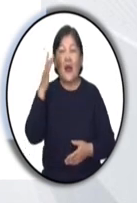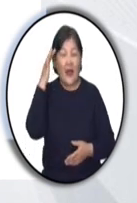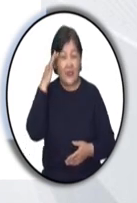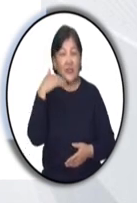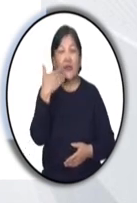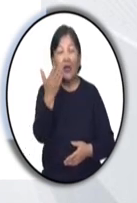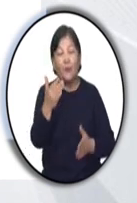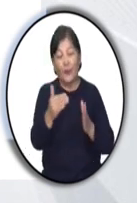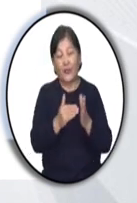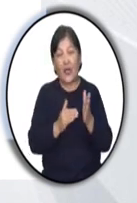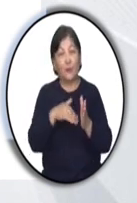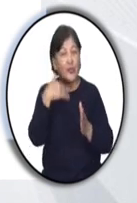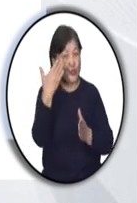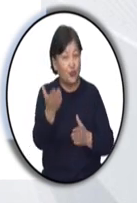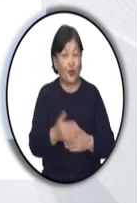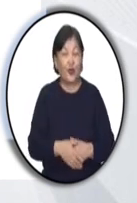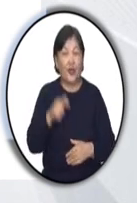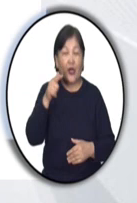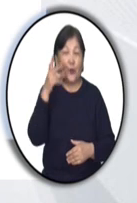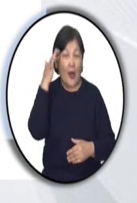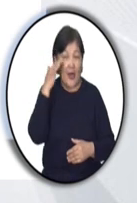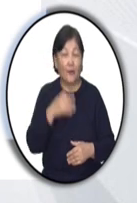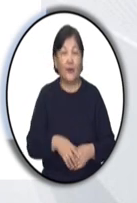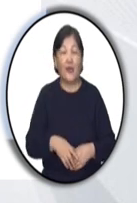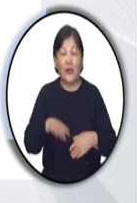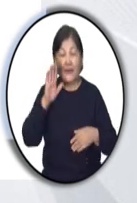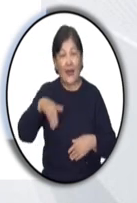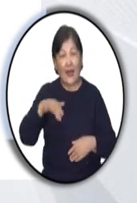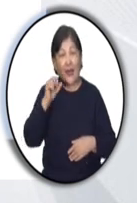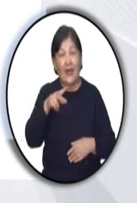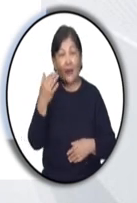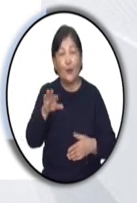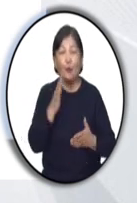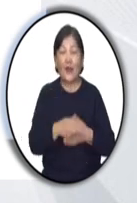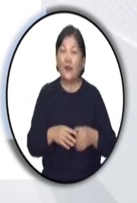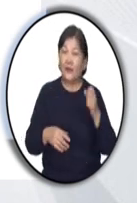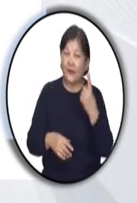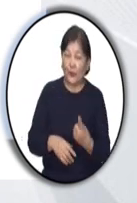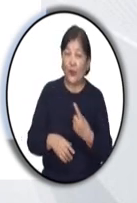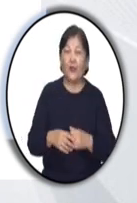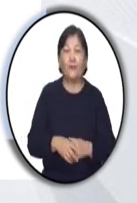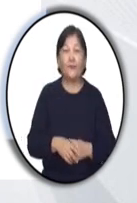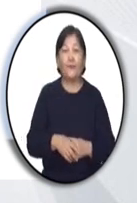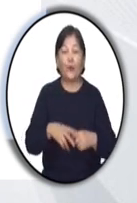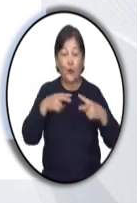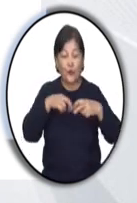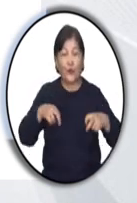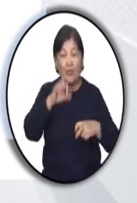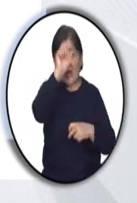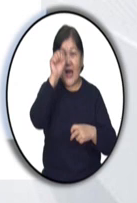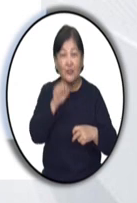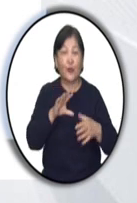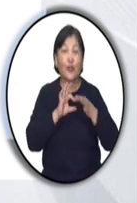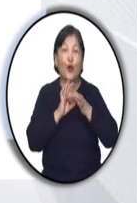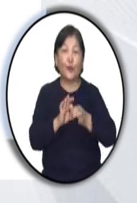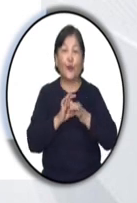дүн шинжилгээх аргынхаа аргачлалыг тайлбарж өгье. За энэ арга маань дараах алхмуудтай. За хамгийн эхлээд